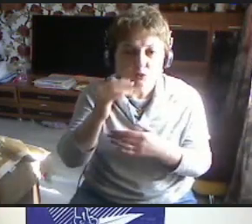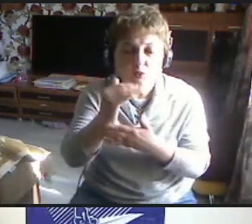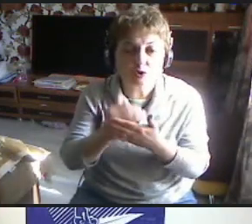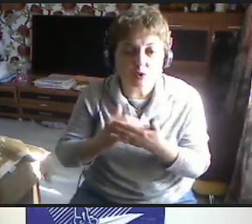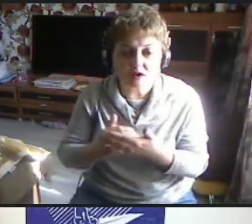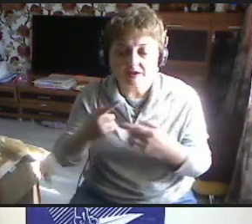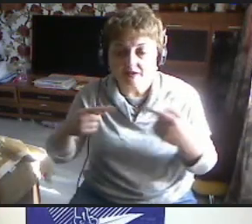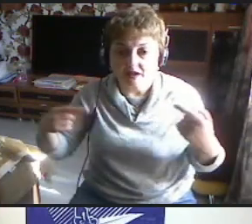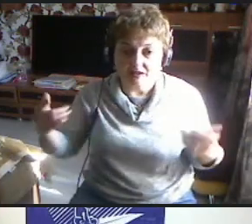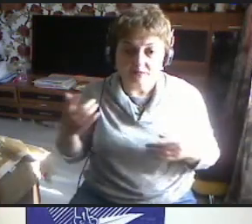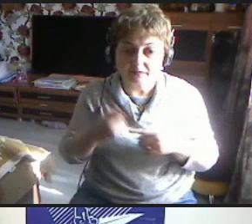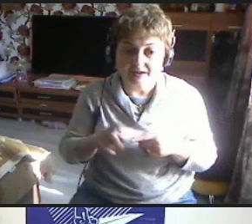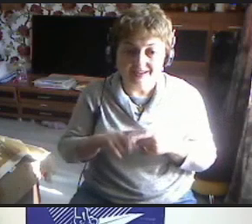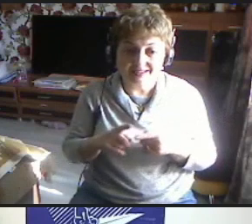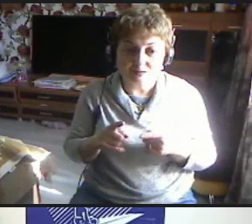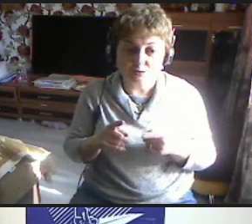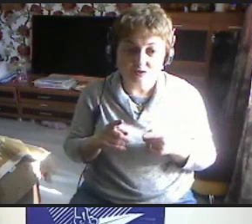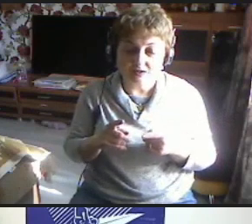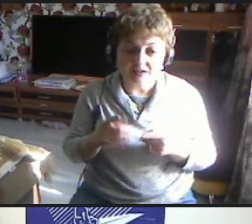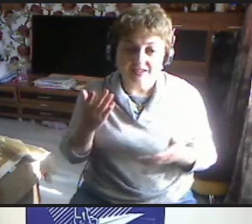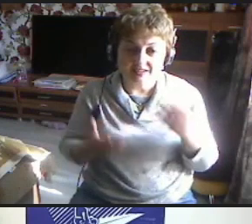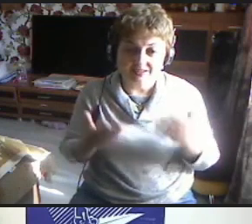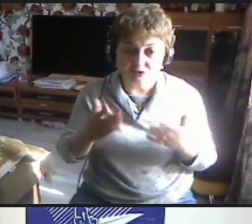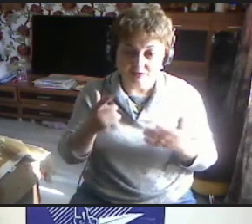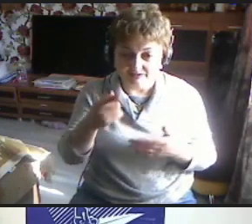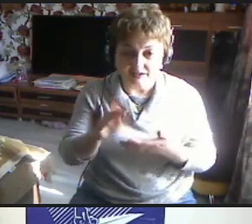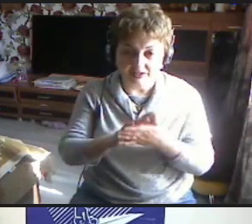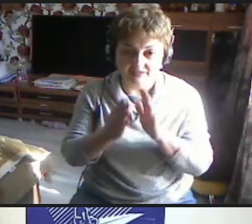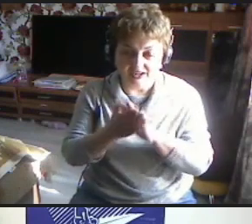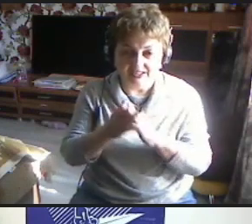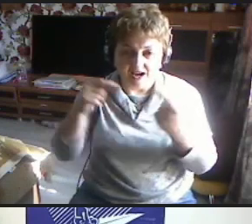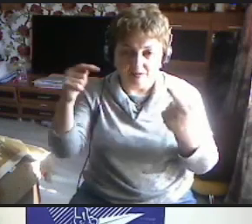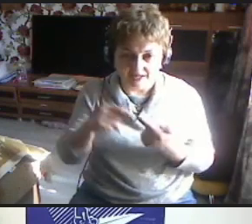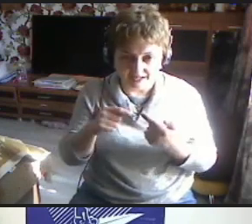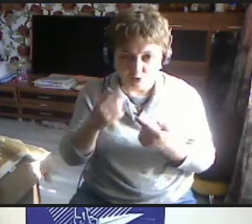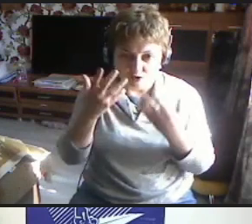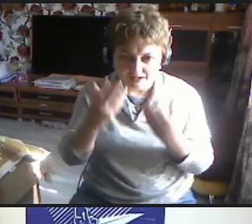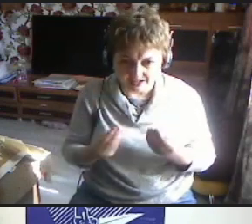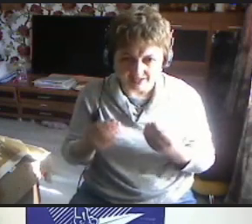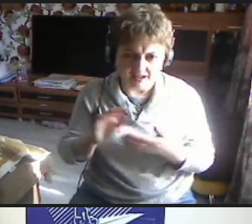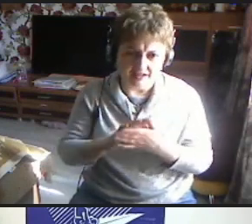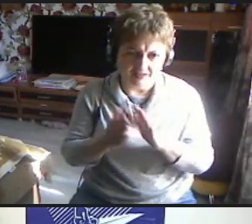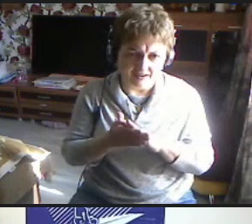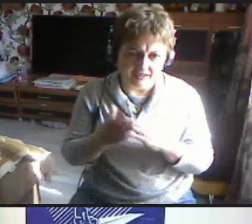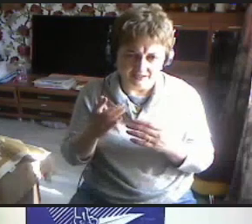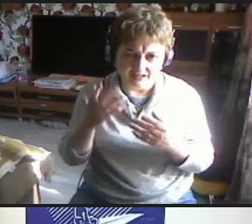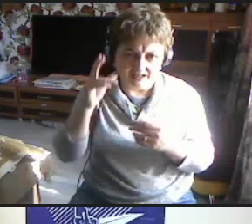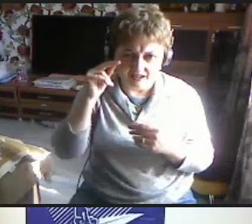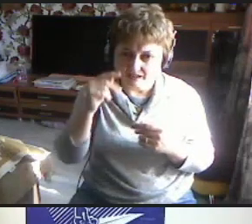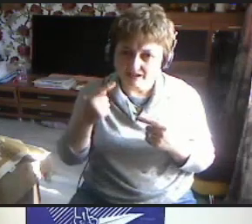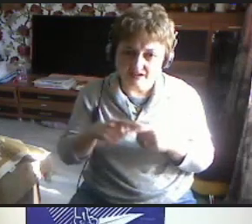Поэтому даже если вы договорились об определенном дне, об определенной дате, это может быть